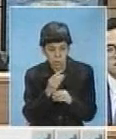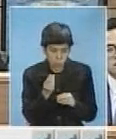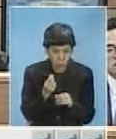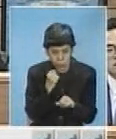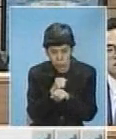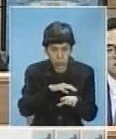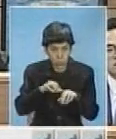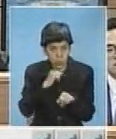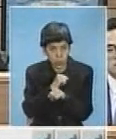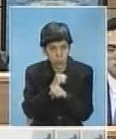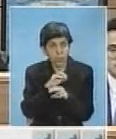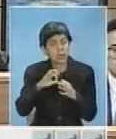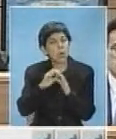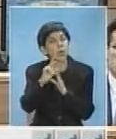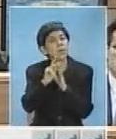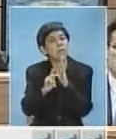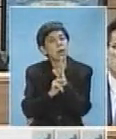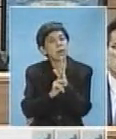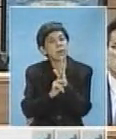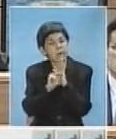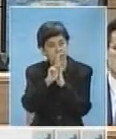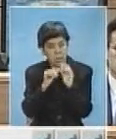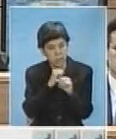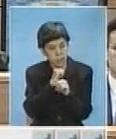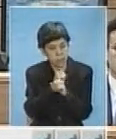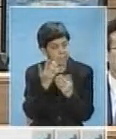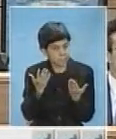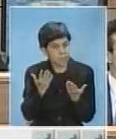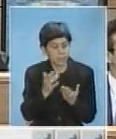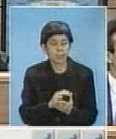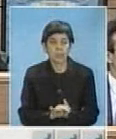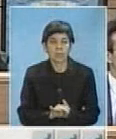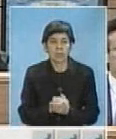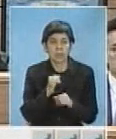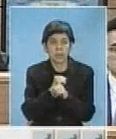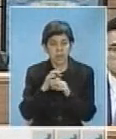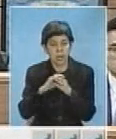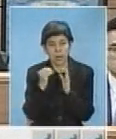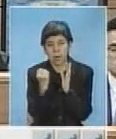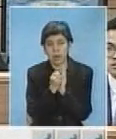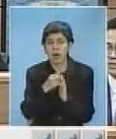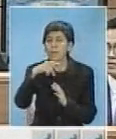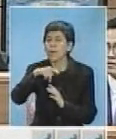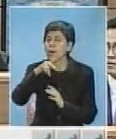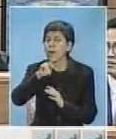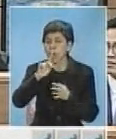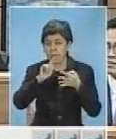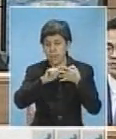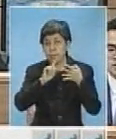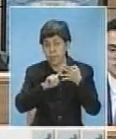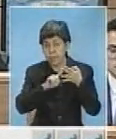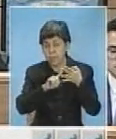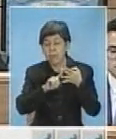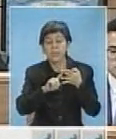การดำเนินการตามอำนาจกฎหมายจากที่ได้รับในการออกพระราชกำหนดทั้ง2ฉบับนั้น